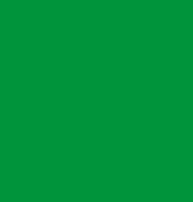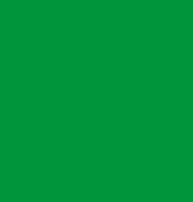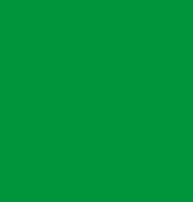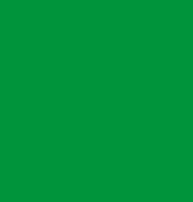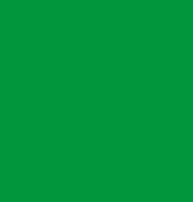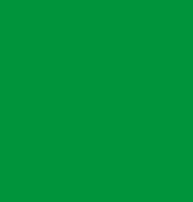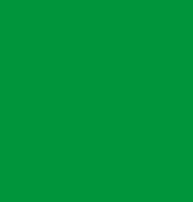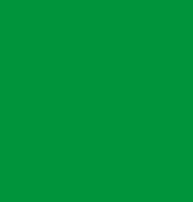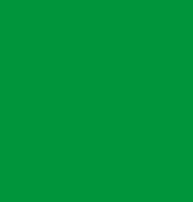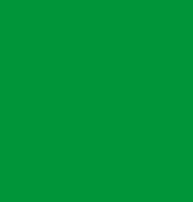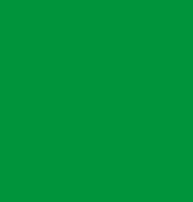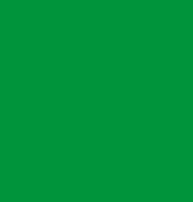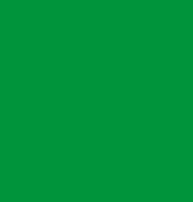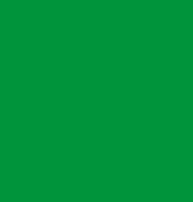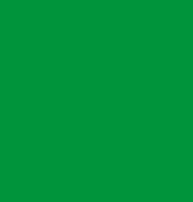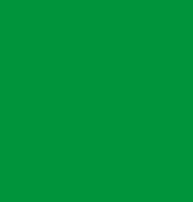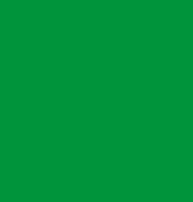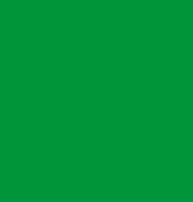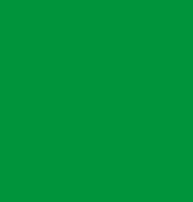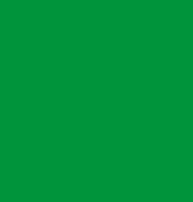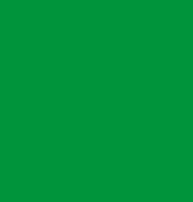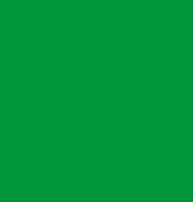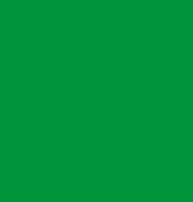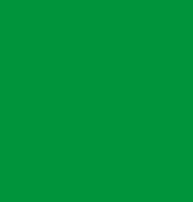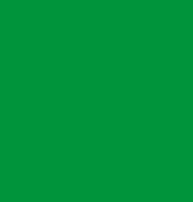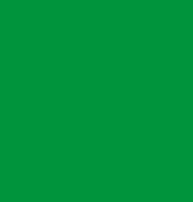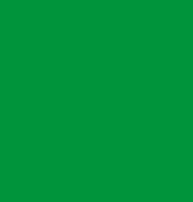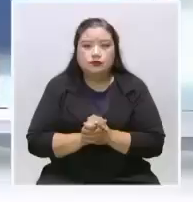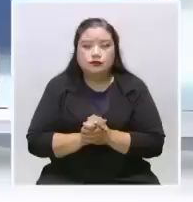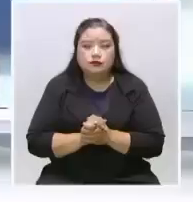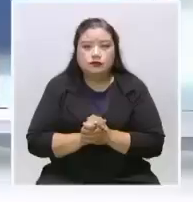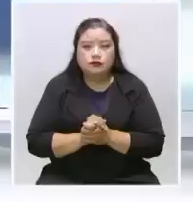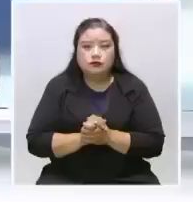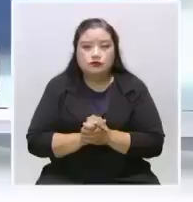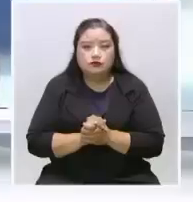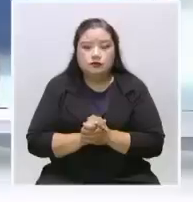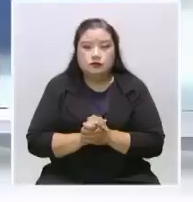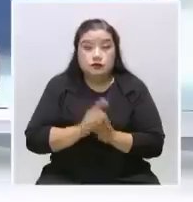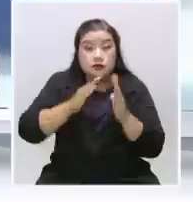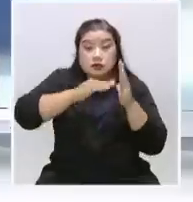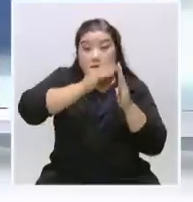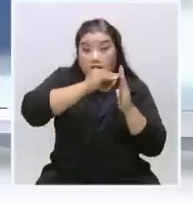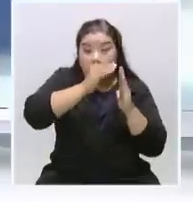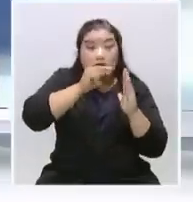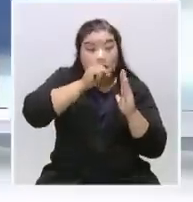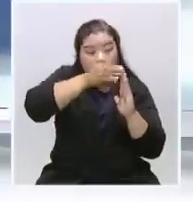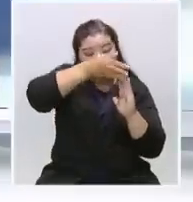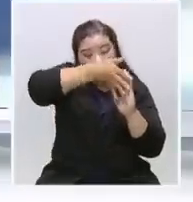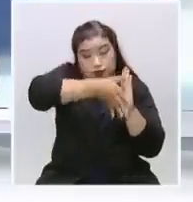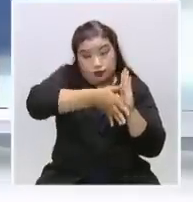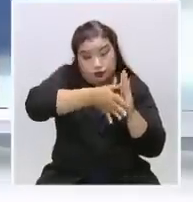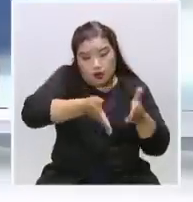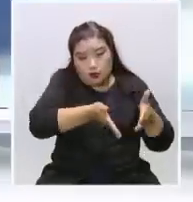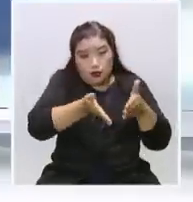สั่งง่ายส่งถึงที่เหมือนมี 7-11 ในมือคุณ 7 Delivery ปริมาณน้ำทางตอนเหนือที่ไหลเข้าสู่เขื่อนเจ้าพระยา